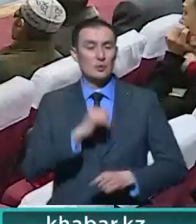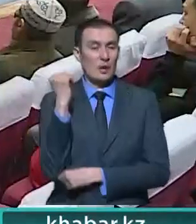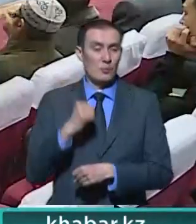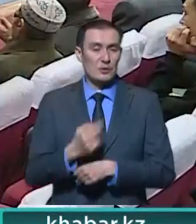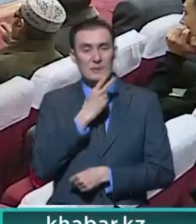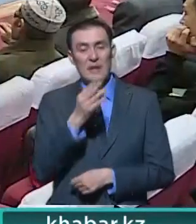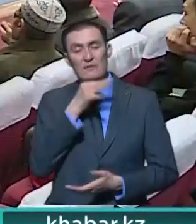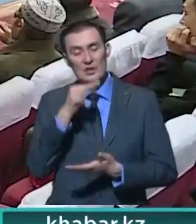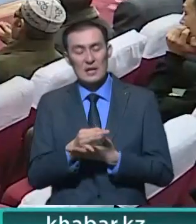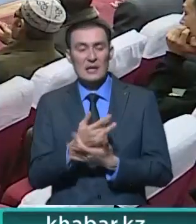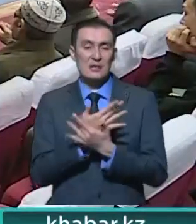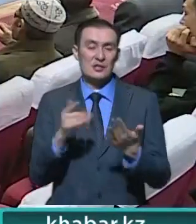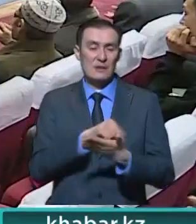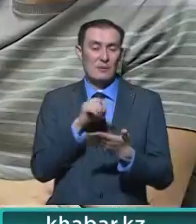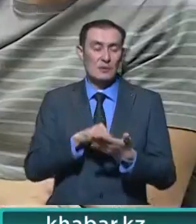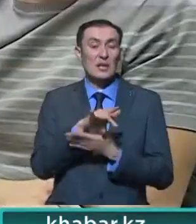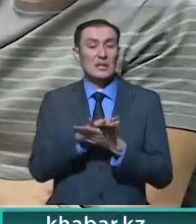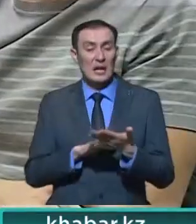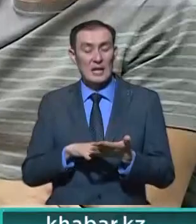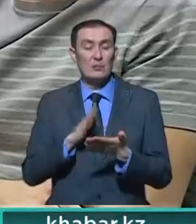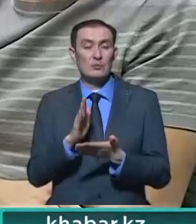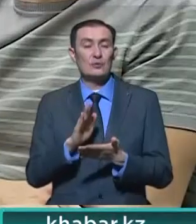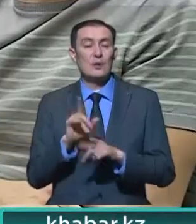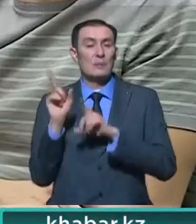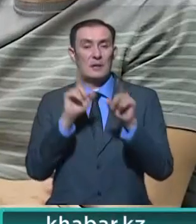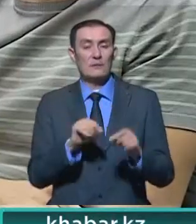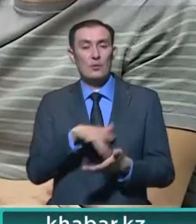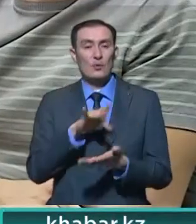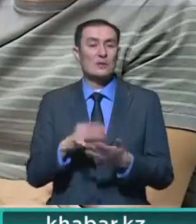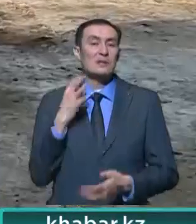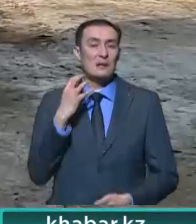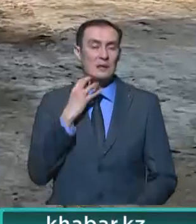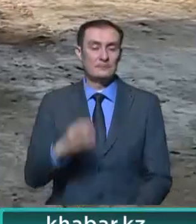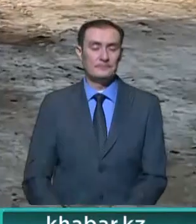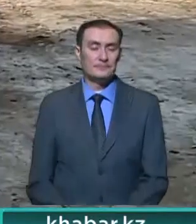интересующие вопросы. Следующая остановка участников агитбригады – город Кызылорда.